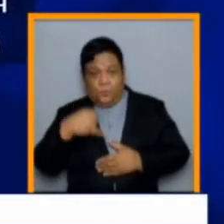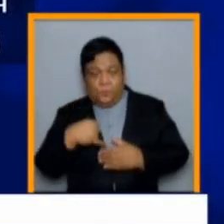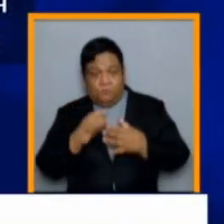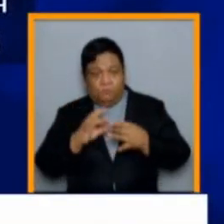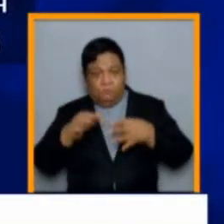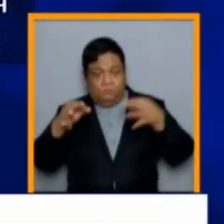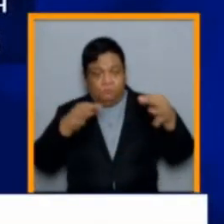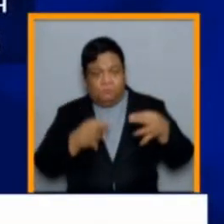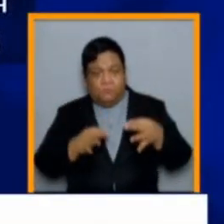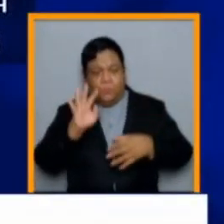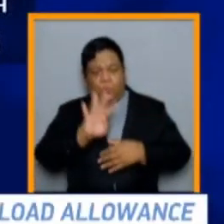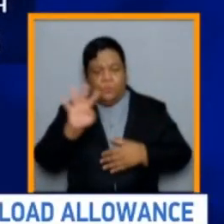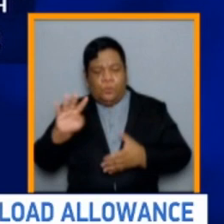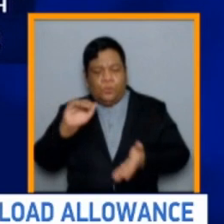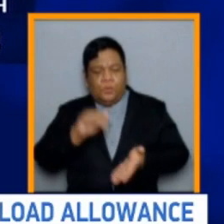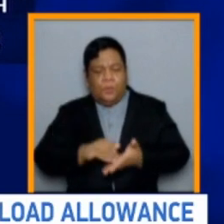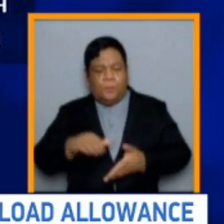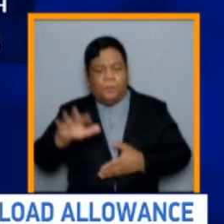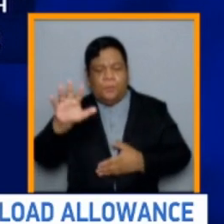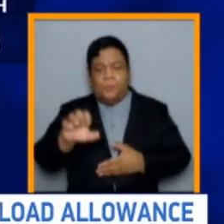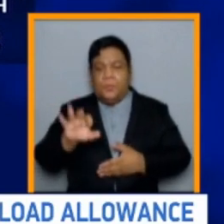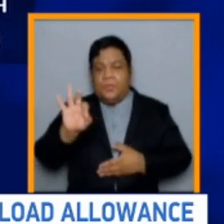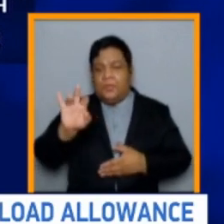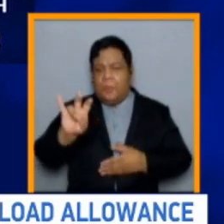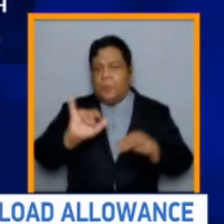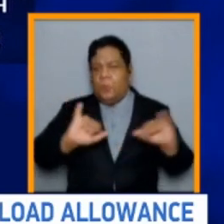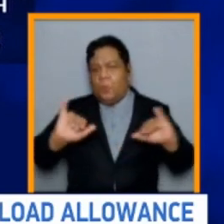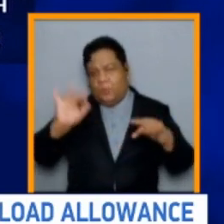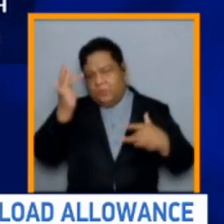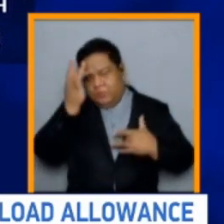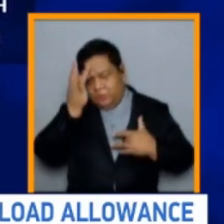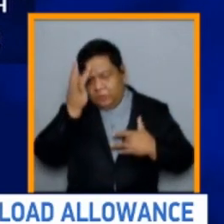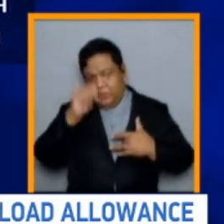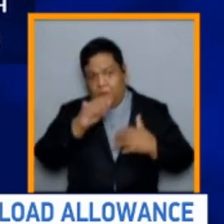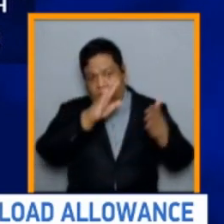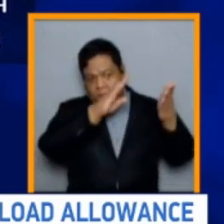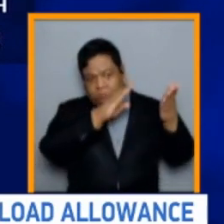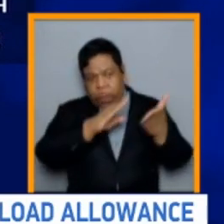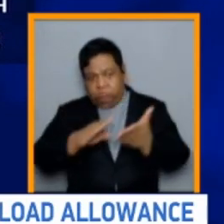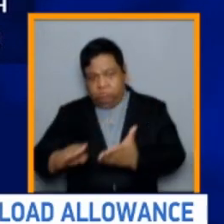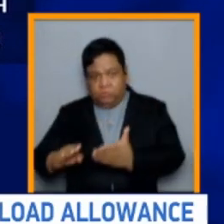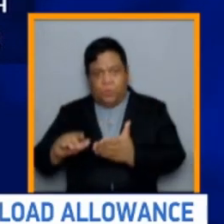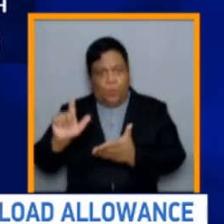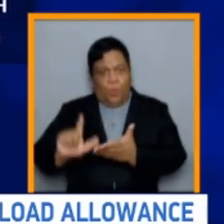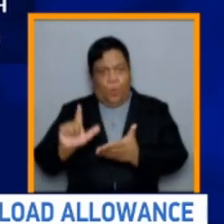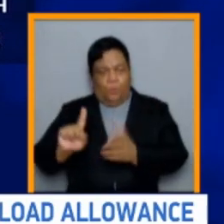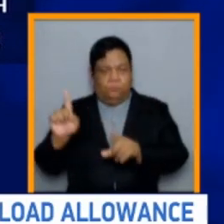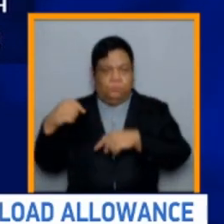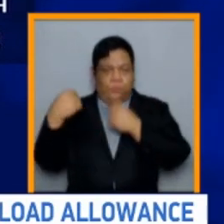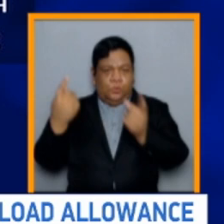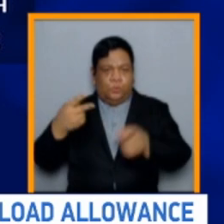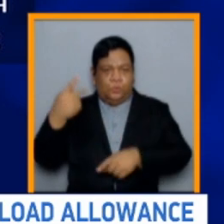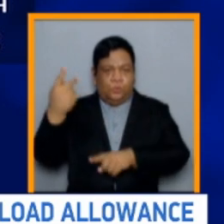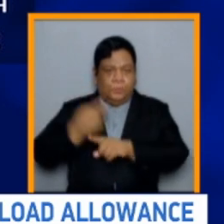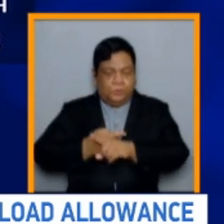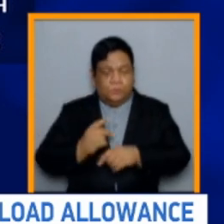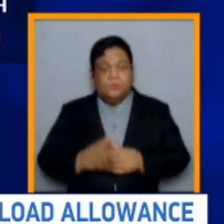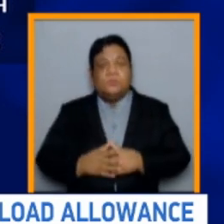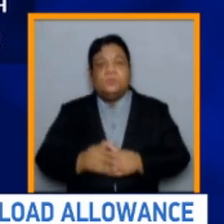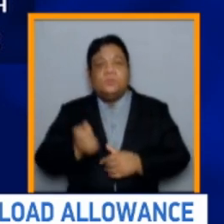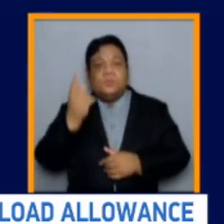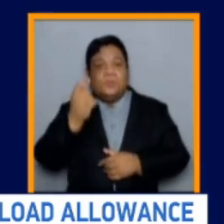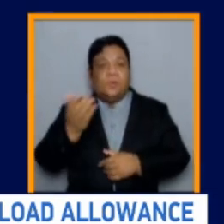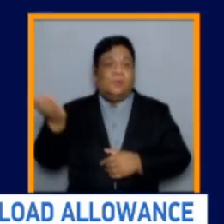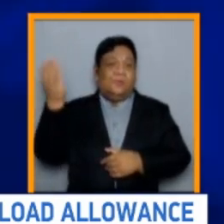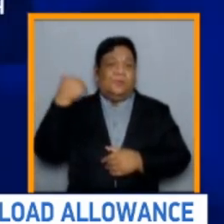44,597 ang active cases. Pinakabababa ito sa nakalipas na 2 buwan at 18 araw. Kumpara noong isang araw, bahagyang tumaas ang naitala mga